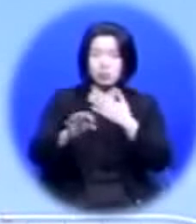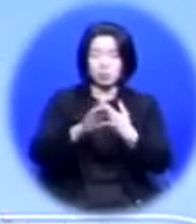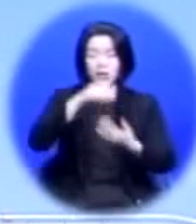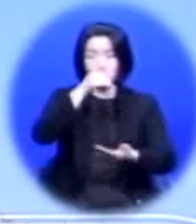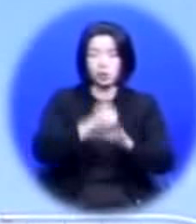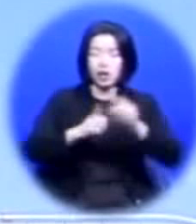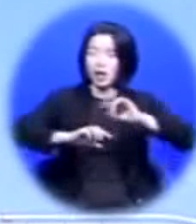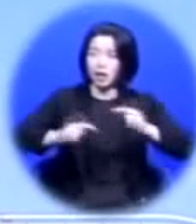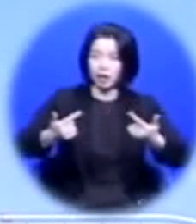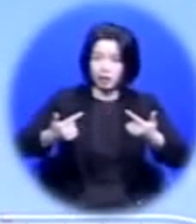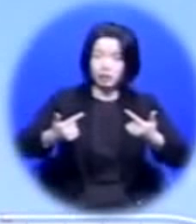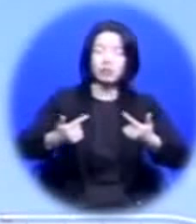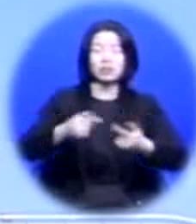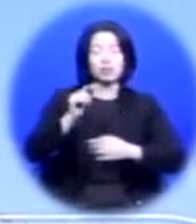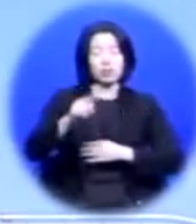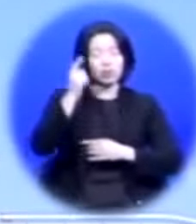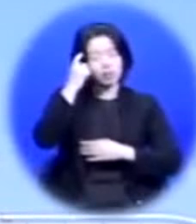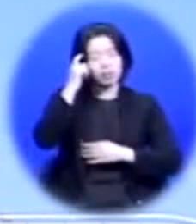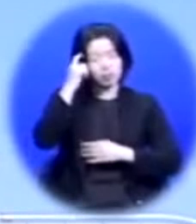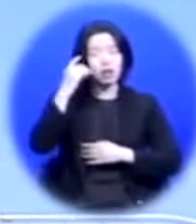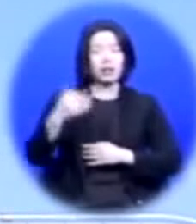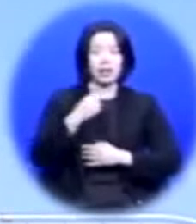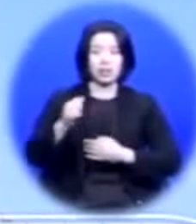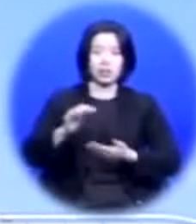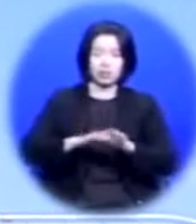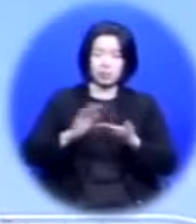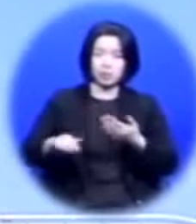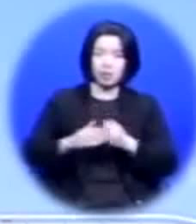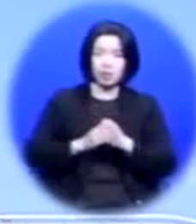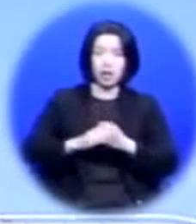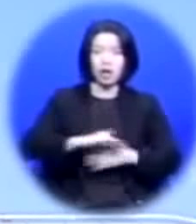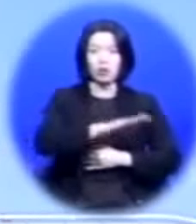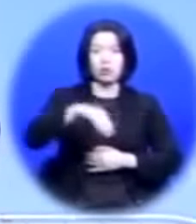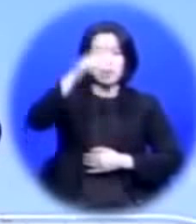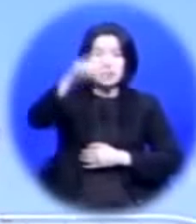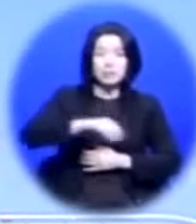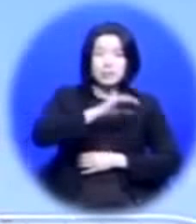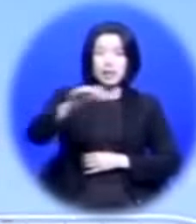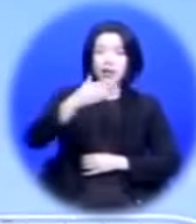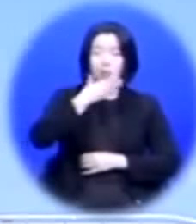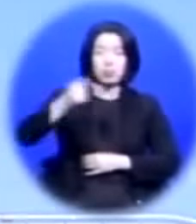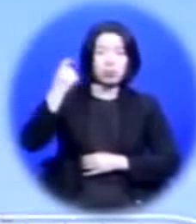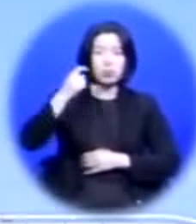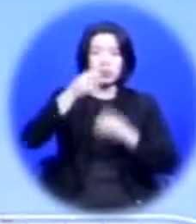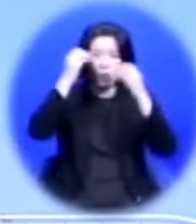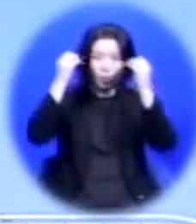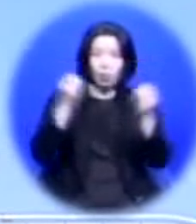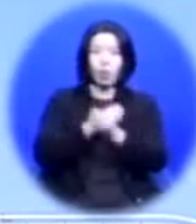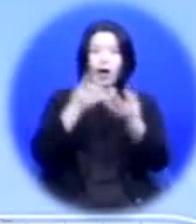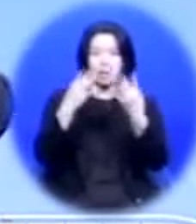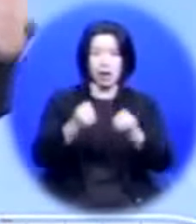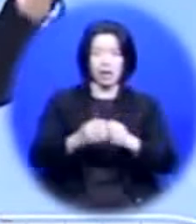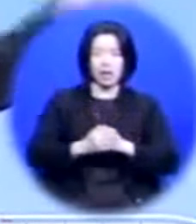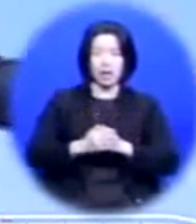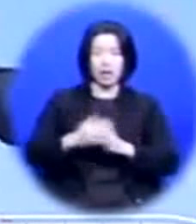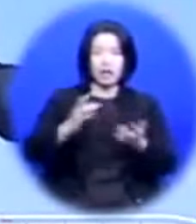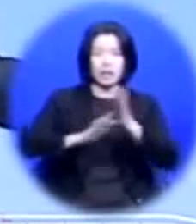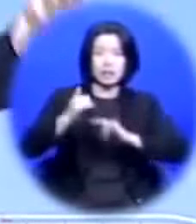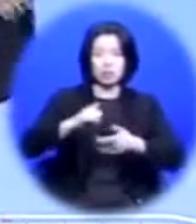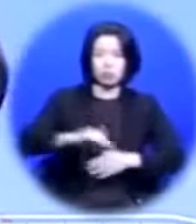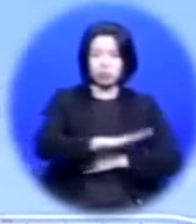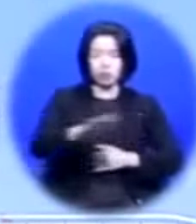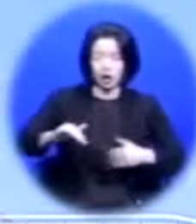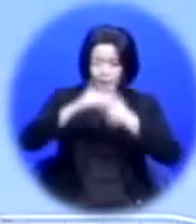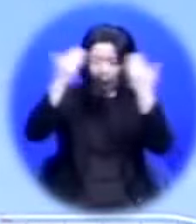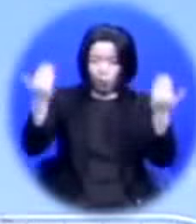되 있는 거구나 우리가 십자가의 복음을 오해할 때가 있습니다 예수님께서 우리 모든 죄를